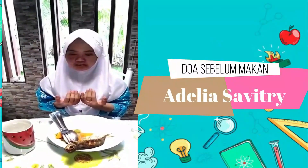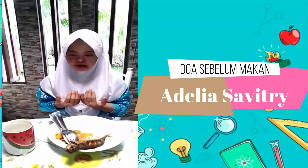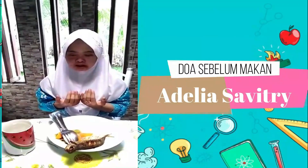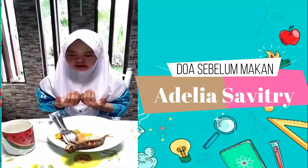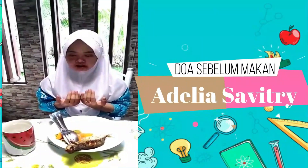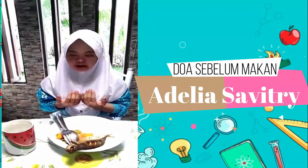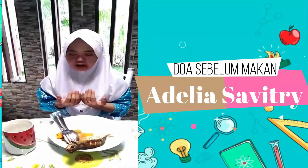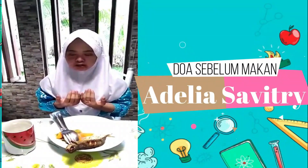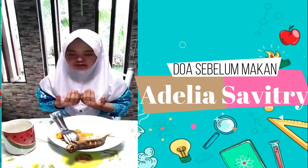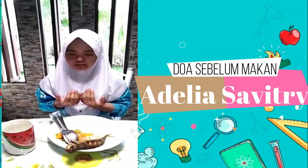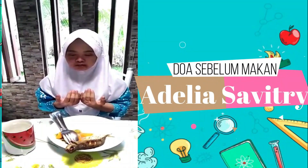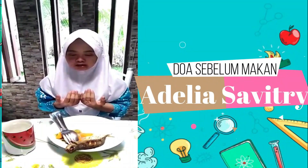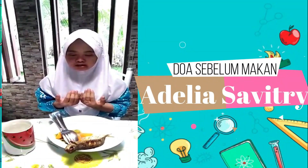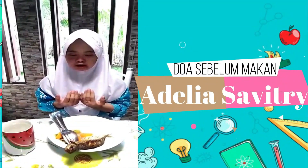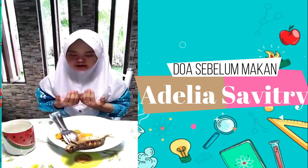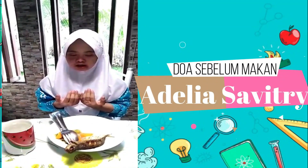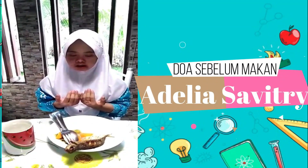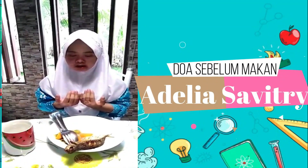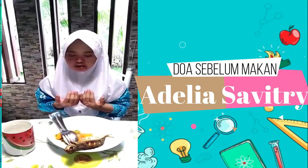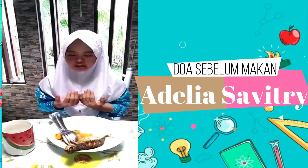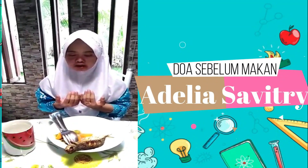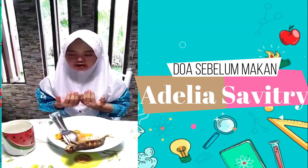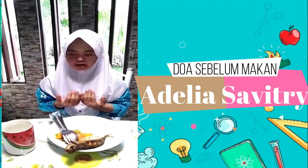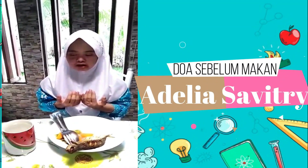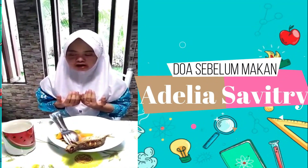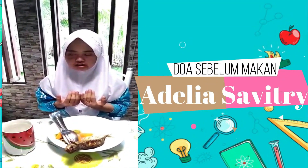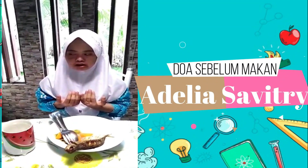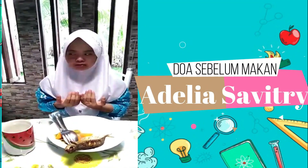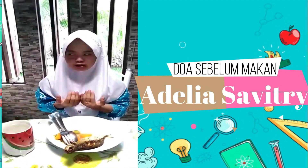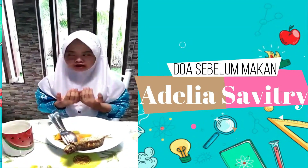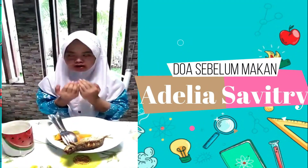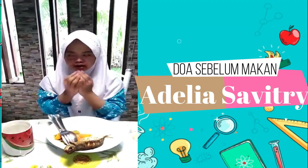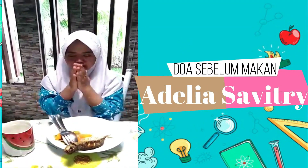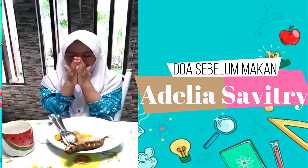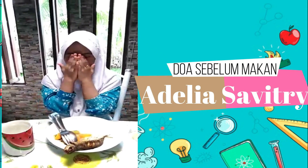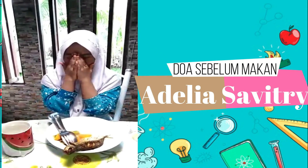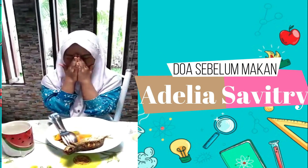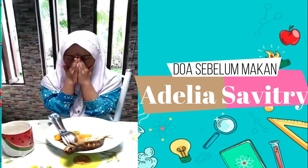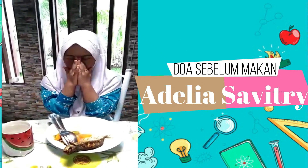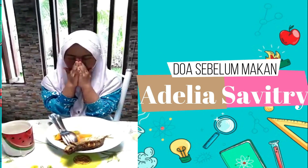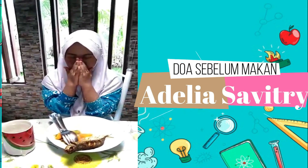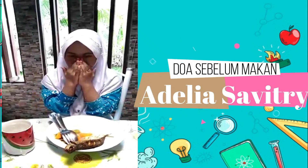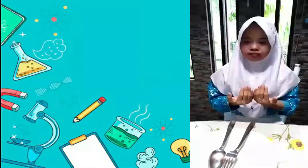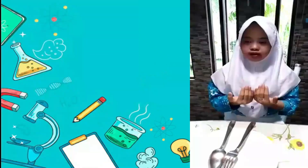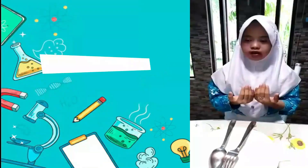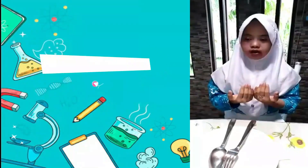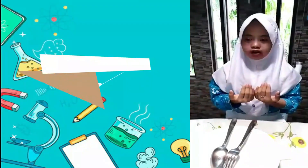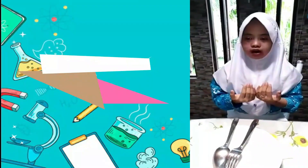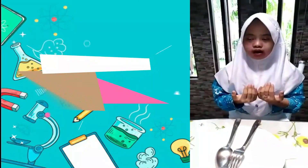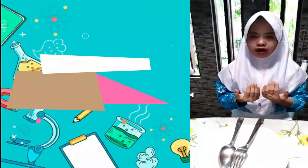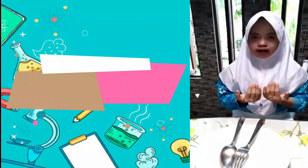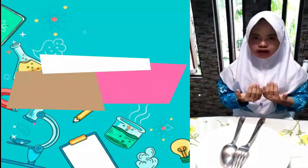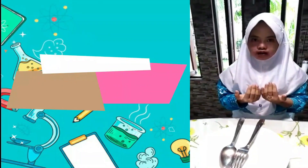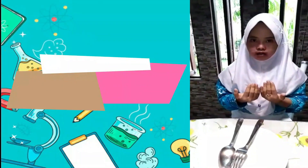Allahumma fadlana bima dzakana wa qina adzabannar. Amin.